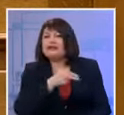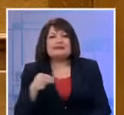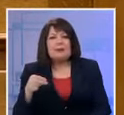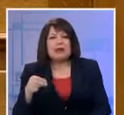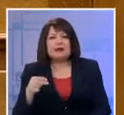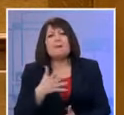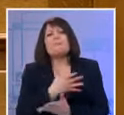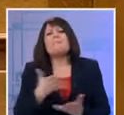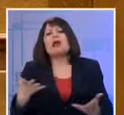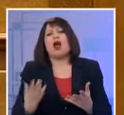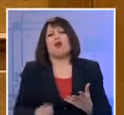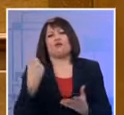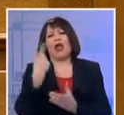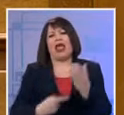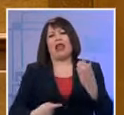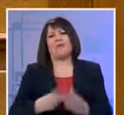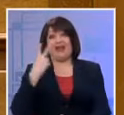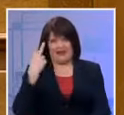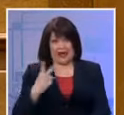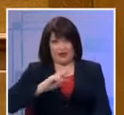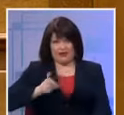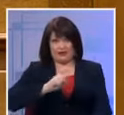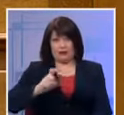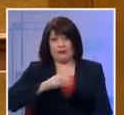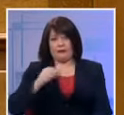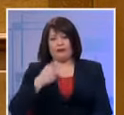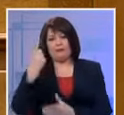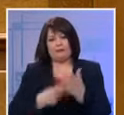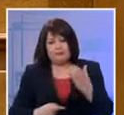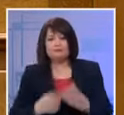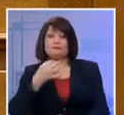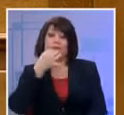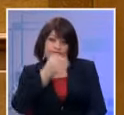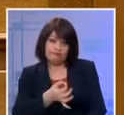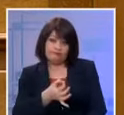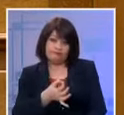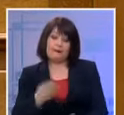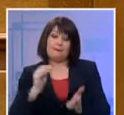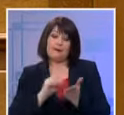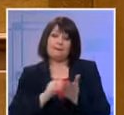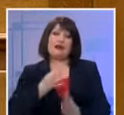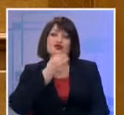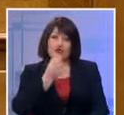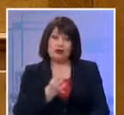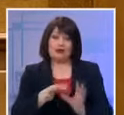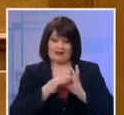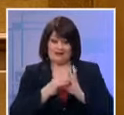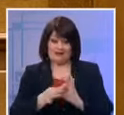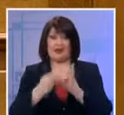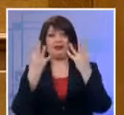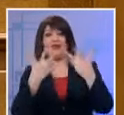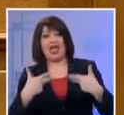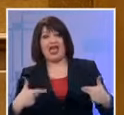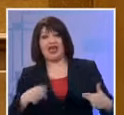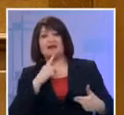ένα τεράστιο καινούριο έλλειμμα 2 δισεκατομμύρια. Επομένως, σας το λέω και σας το επαναλαμβάνω, όσο συνεχίζετε το θέατρο